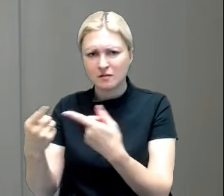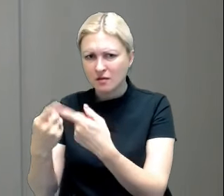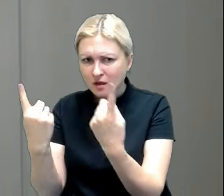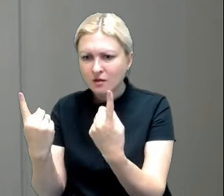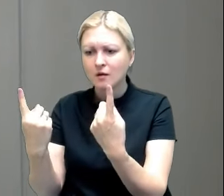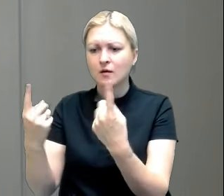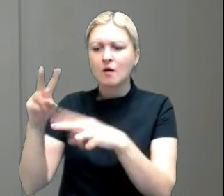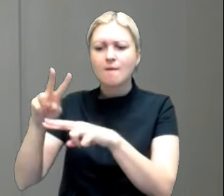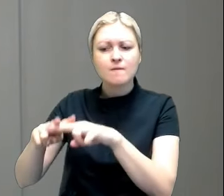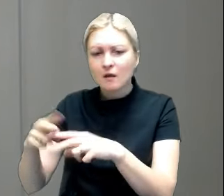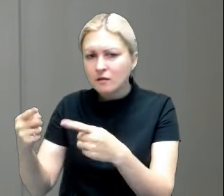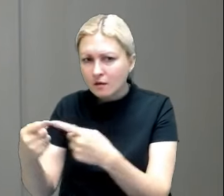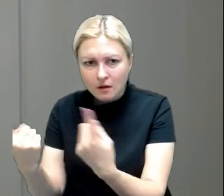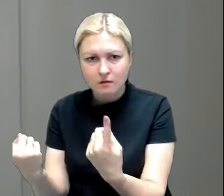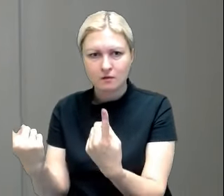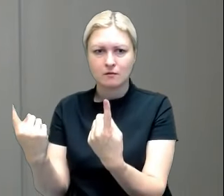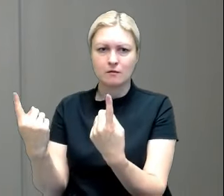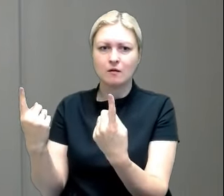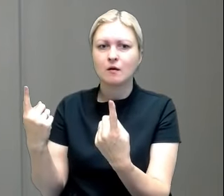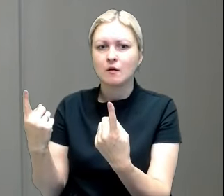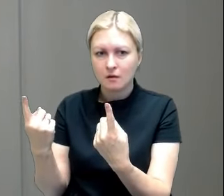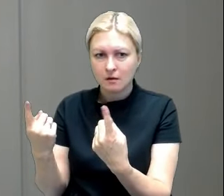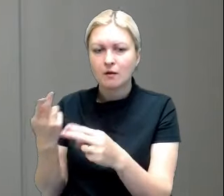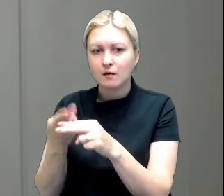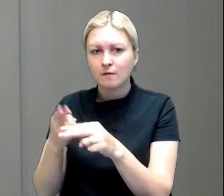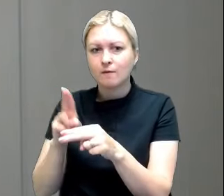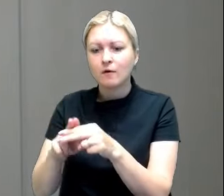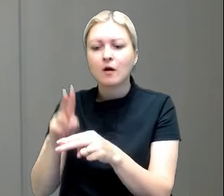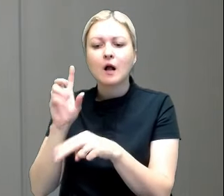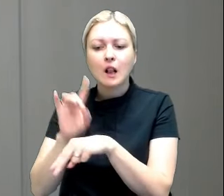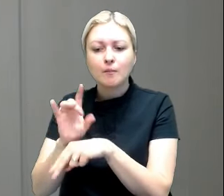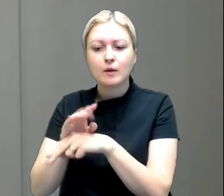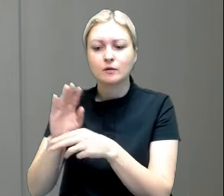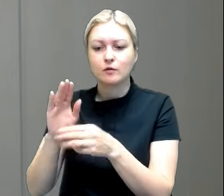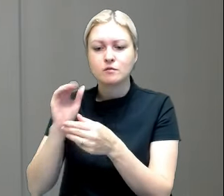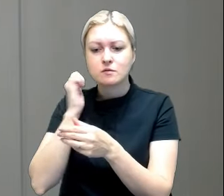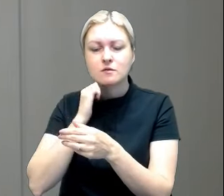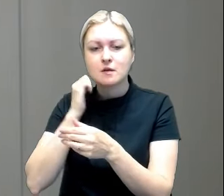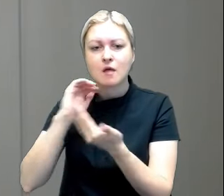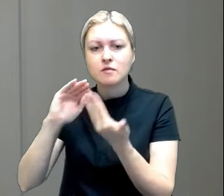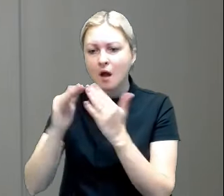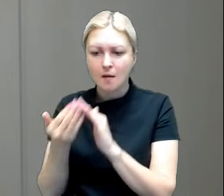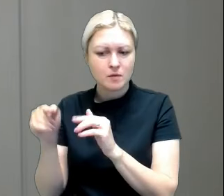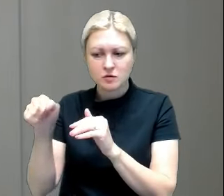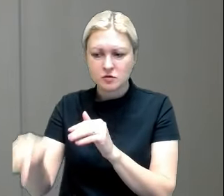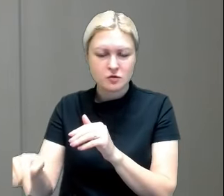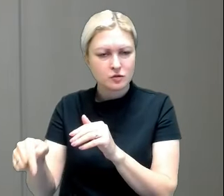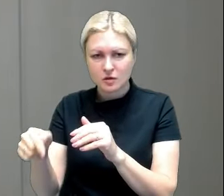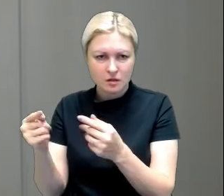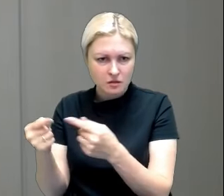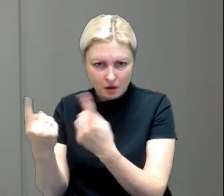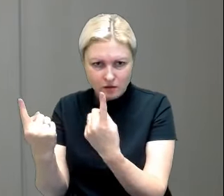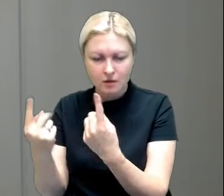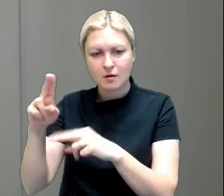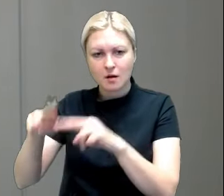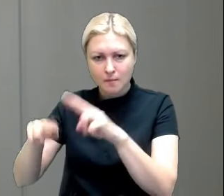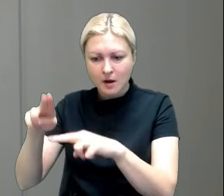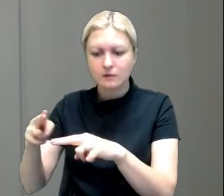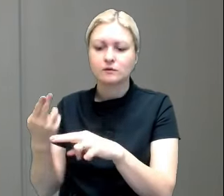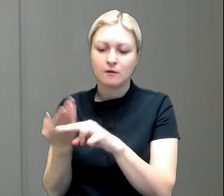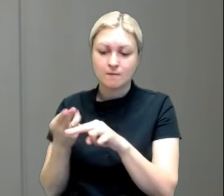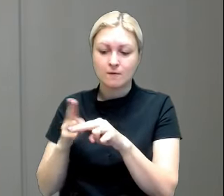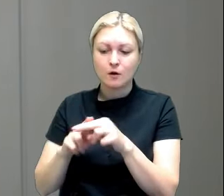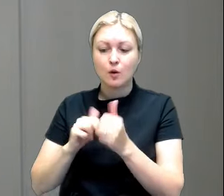sprendimų tiek dėl dermės su klaipėdos senamiesčio formomis ir jo istorija tačiau jo paties suren to konkurso balsavimo